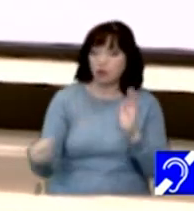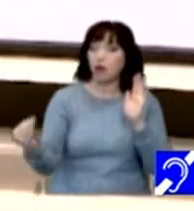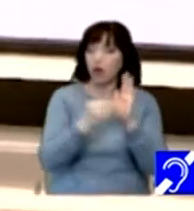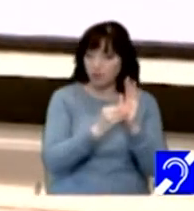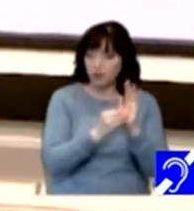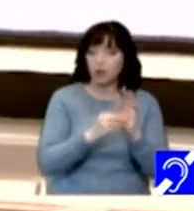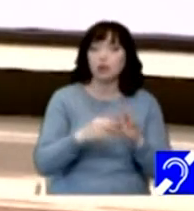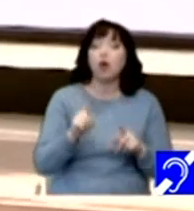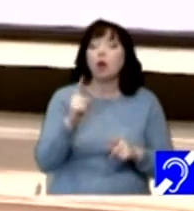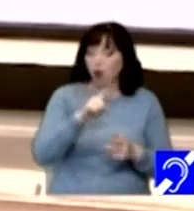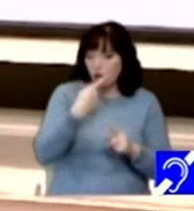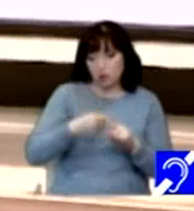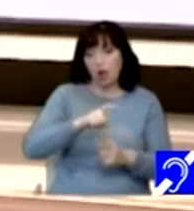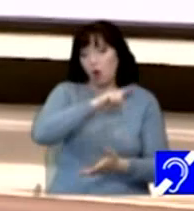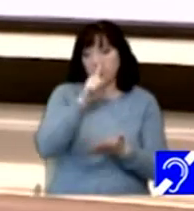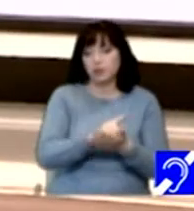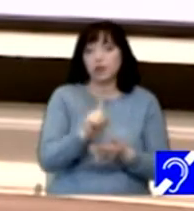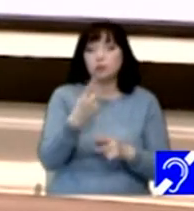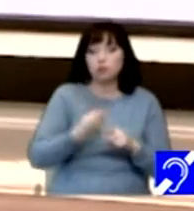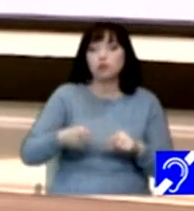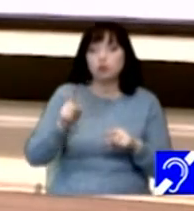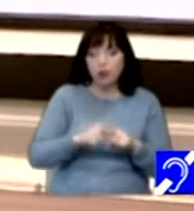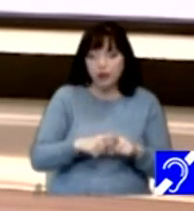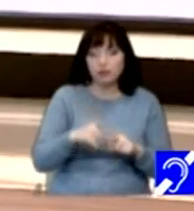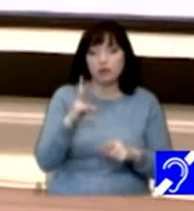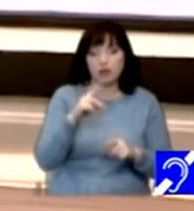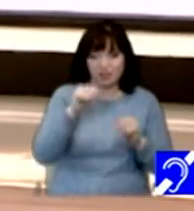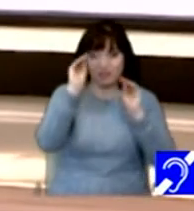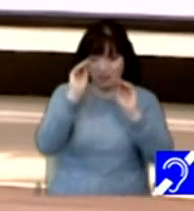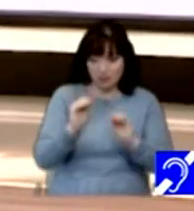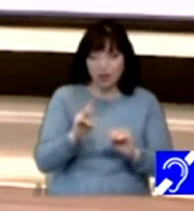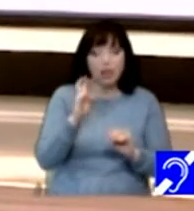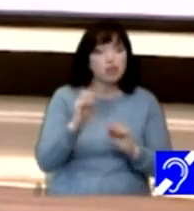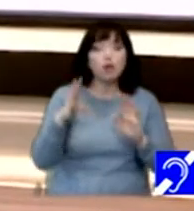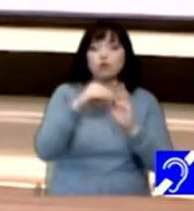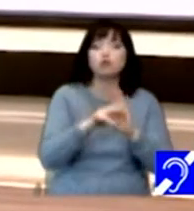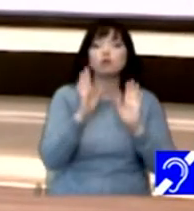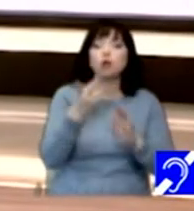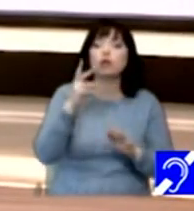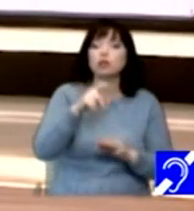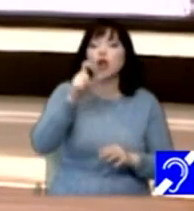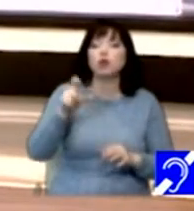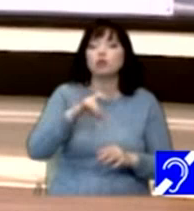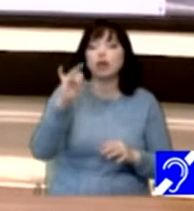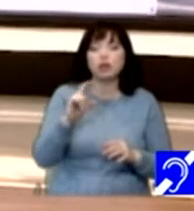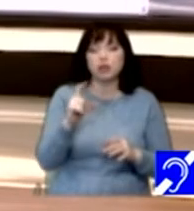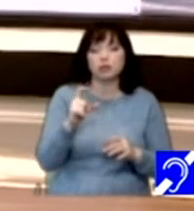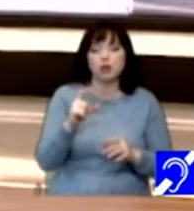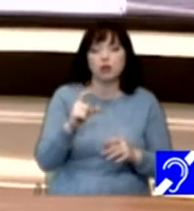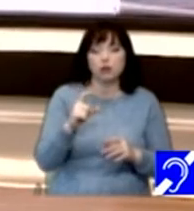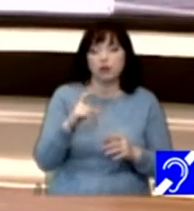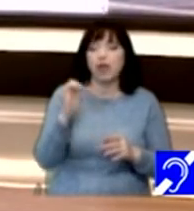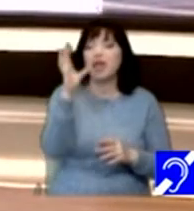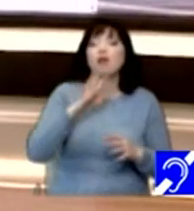chiar obligatoriu, fiindcă așa cum știți, acest formular nu este inclus doar pentru persoanele care vin din afara